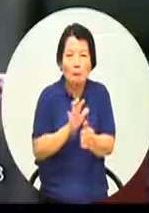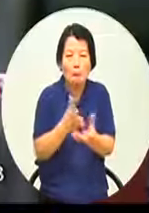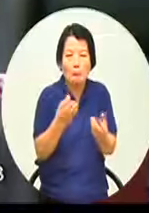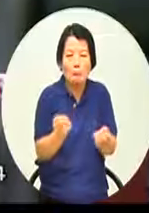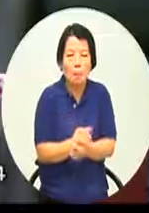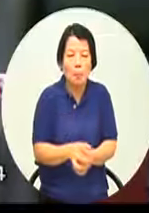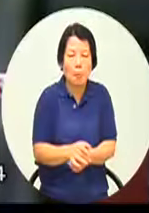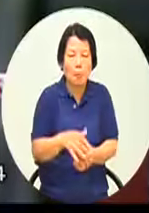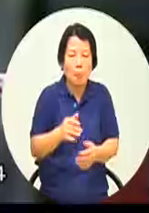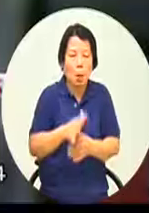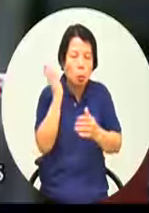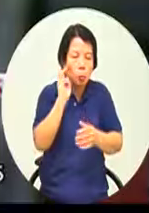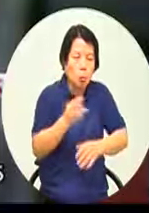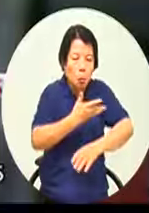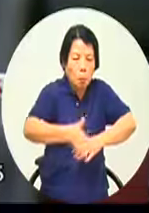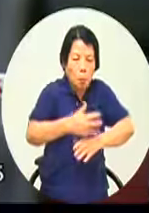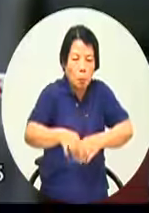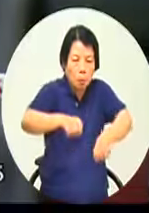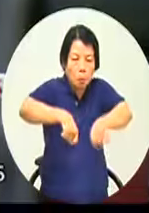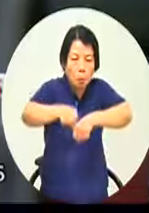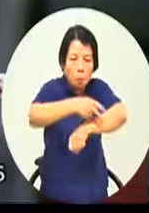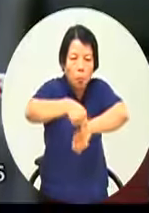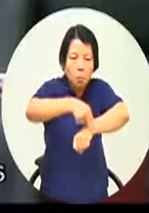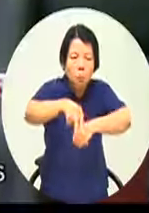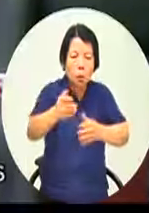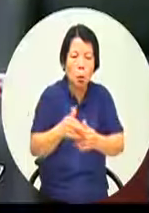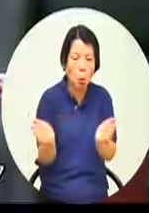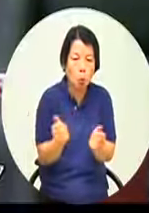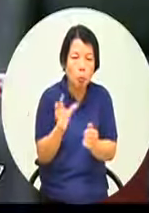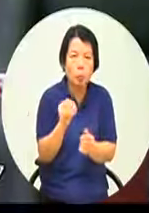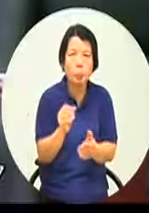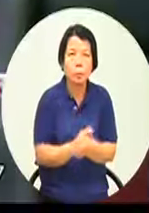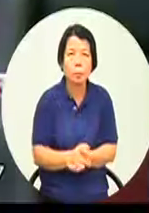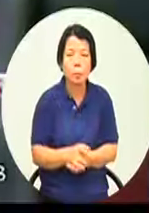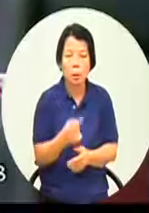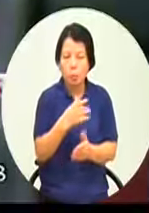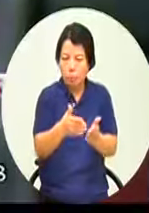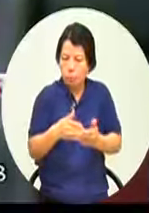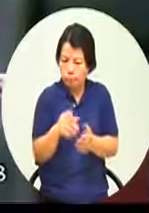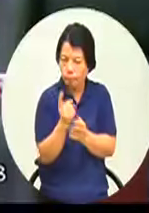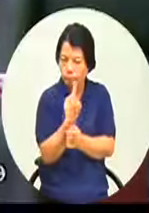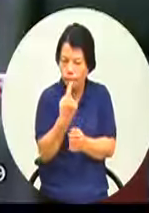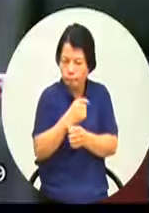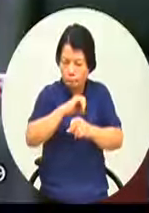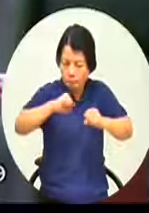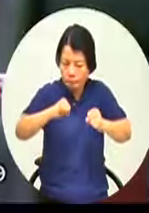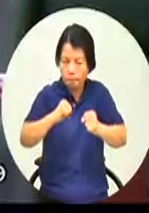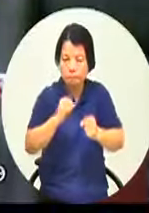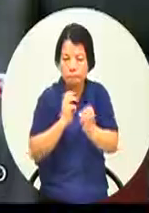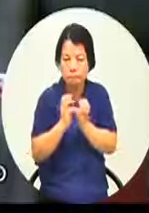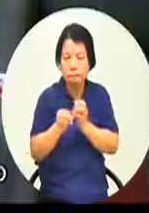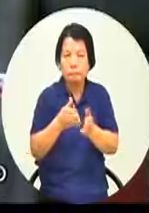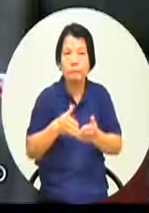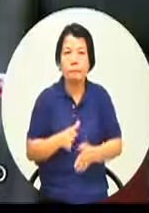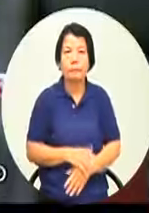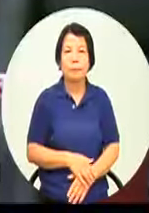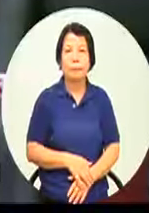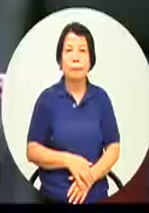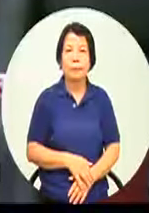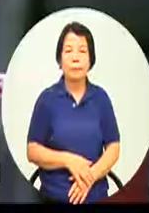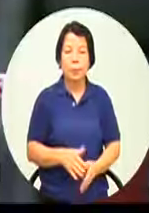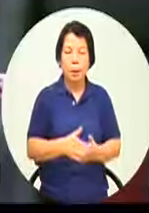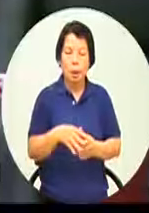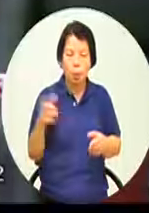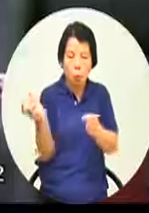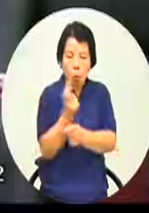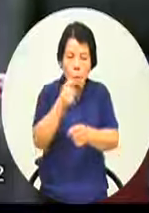们的排水设计有问题还是怎样？我们应该好好思考一下啊。只要台风来还